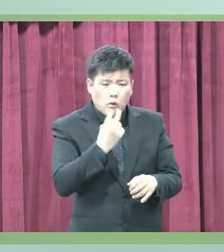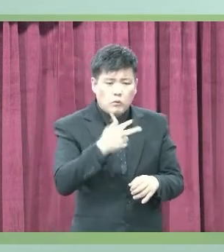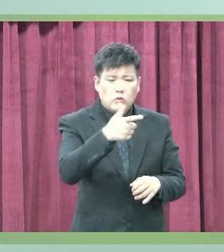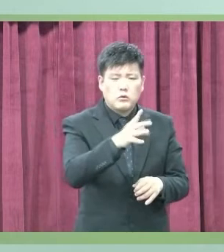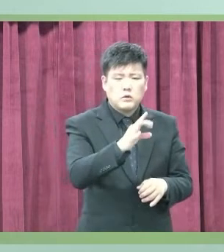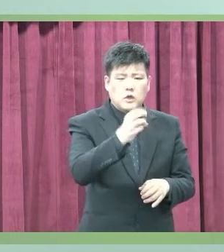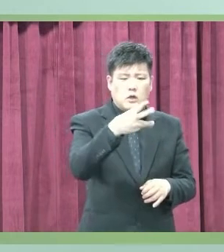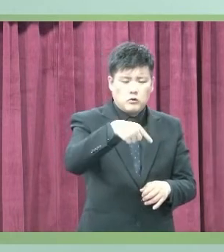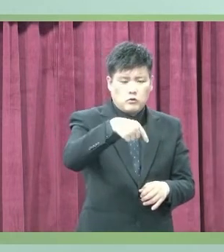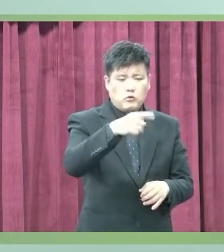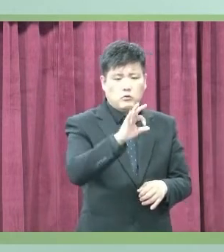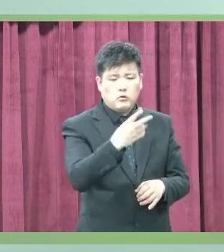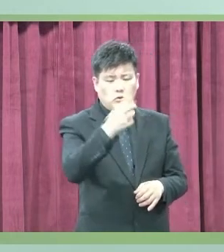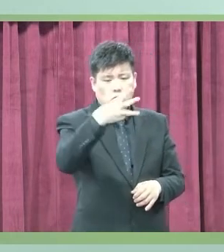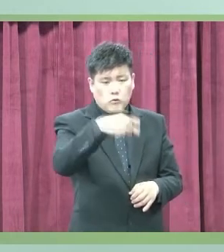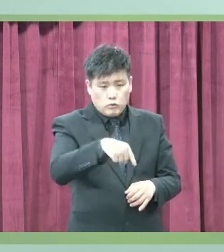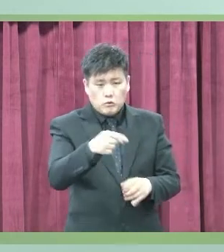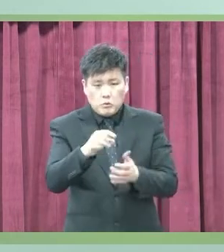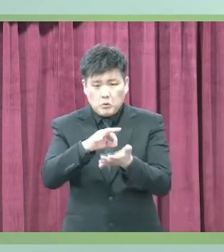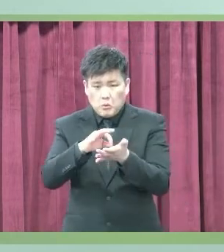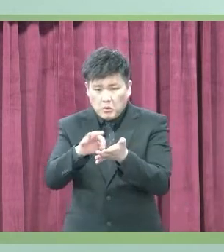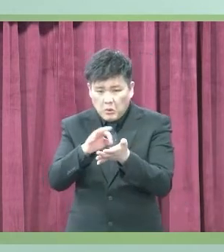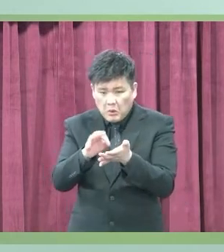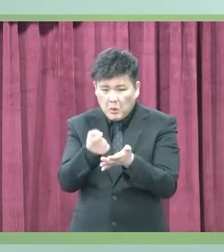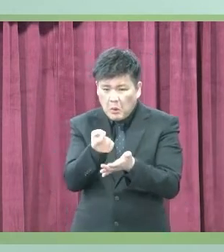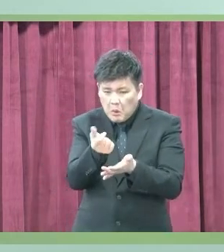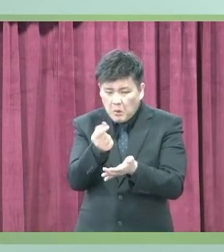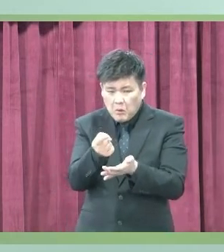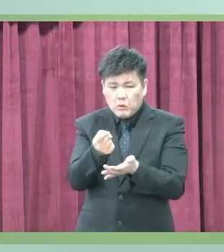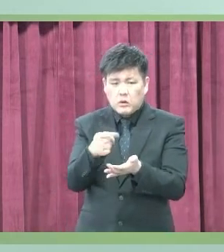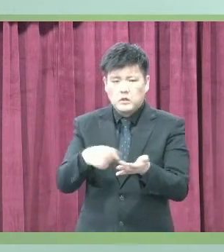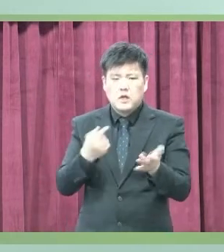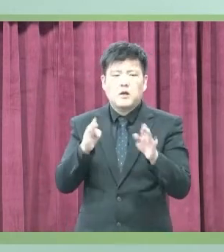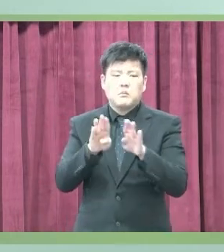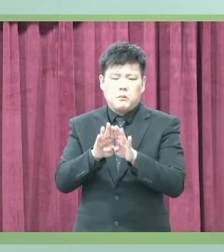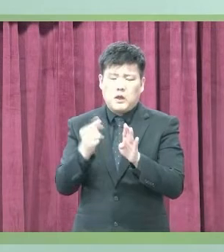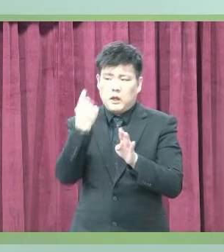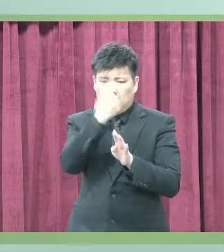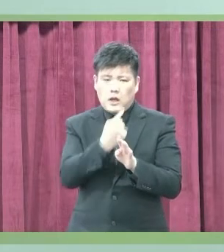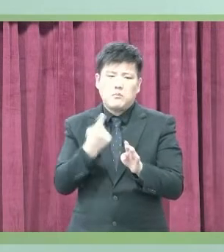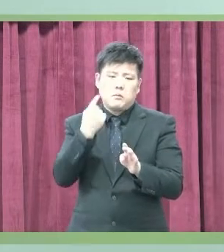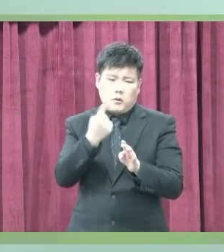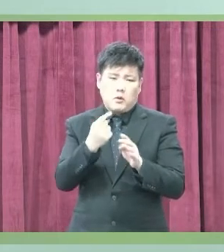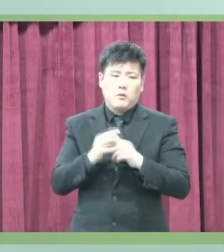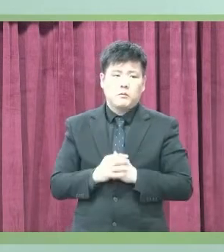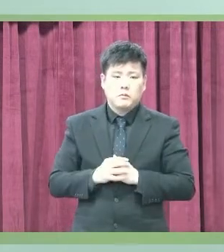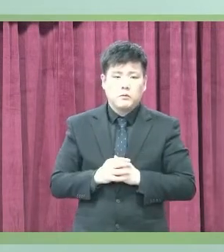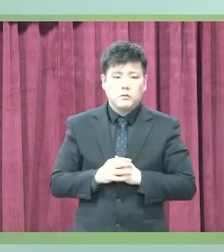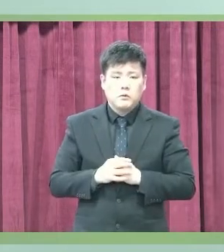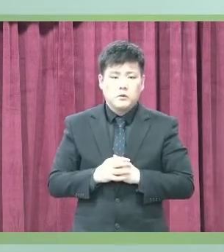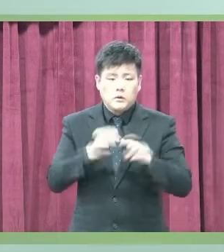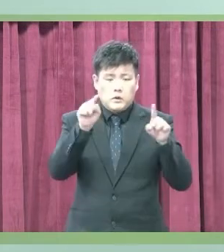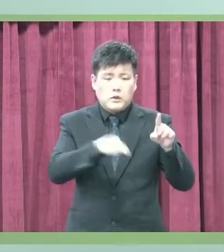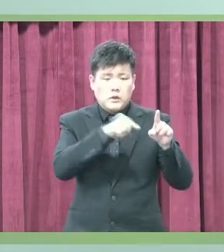순이고 낮은 장애 유형은 자폐성 지적 정신장애 순입니다. 검진 미수검자의 평균 의료급여 본인 부담금은